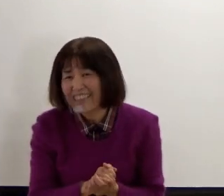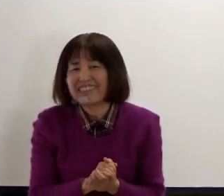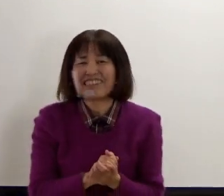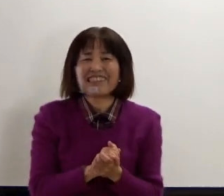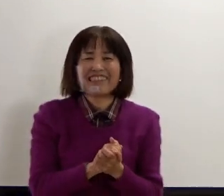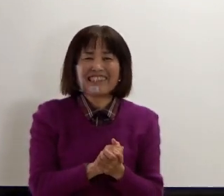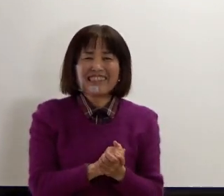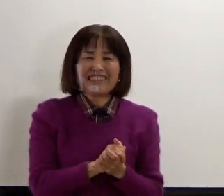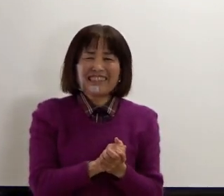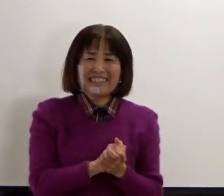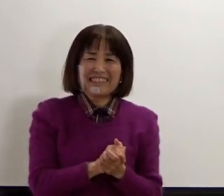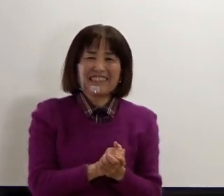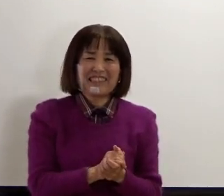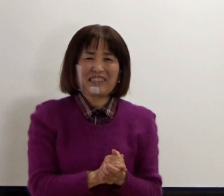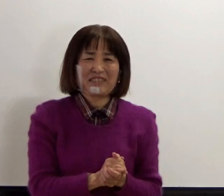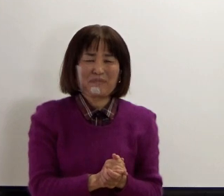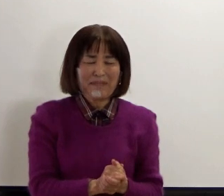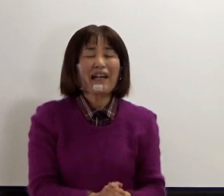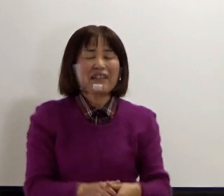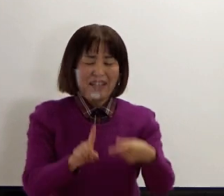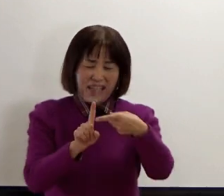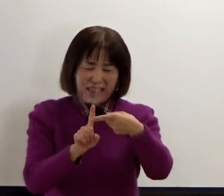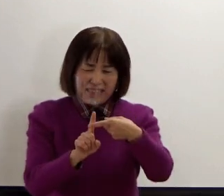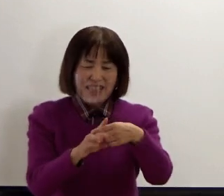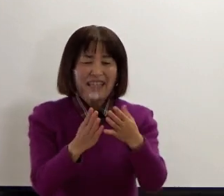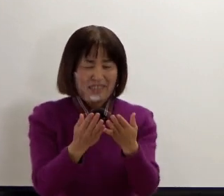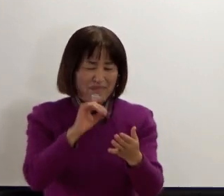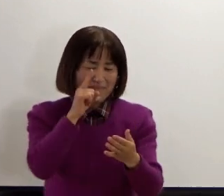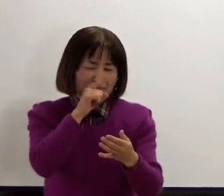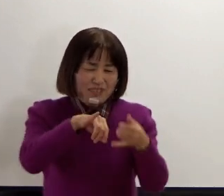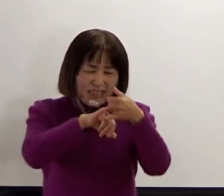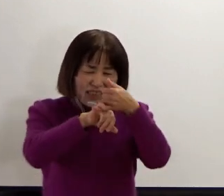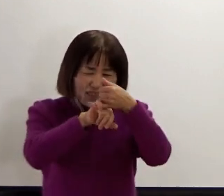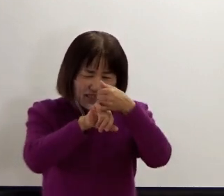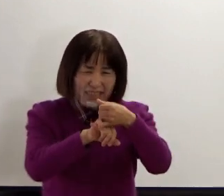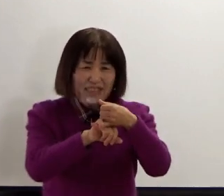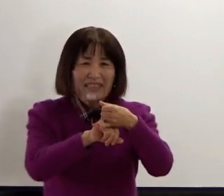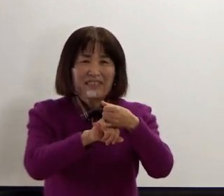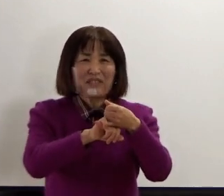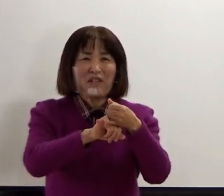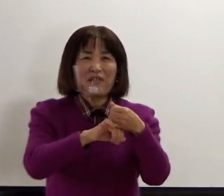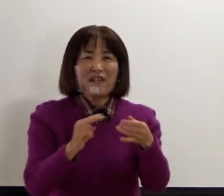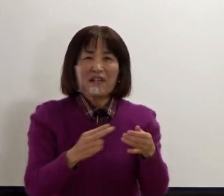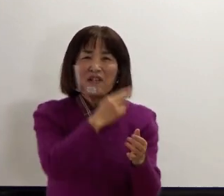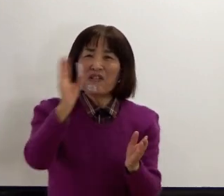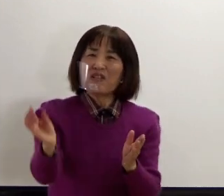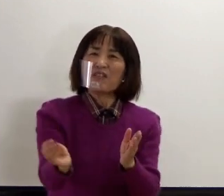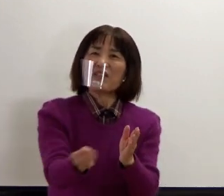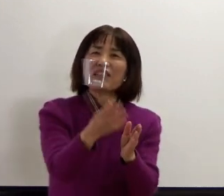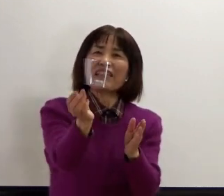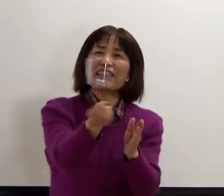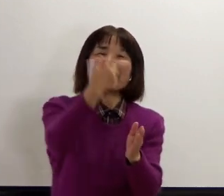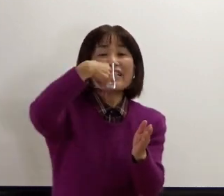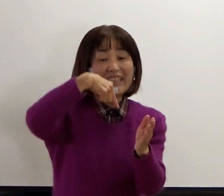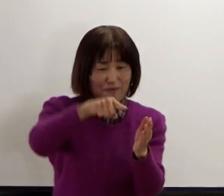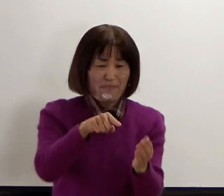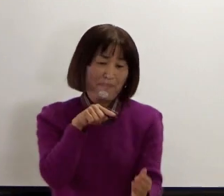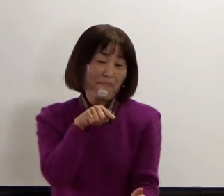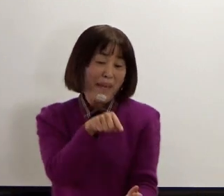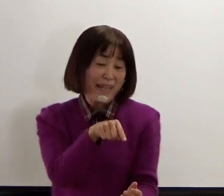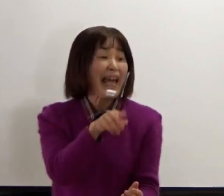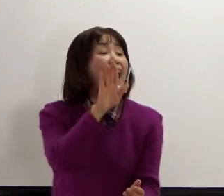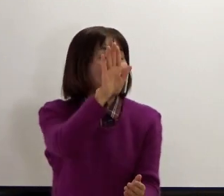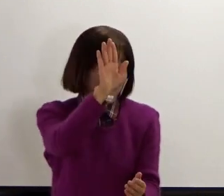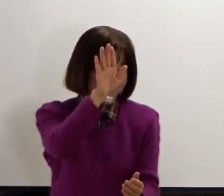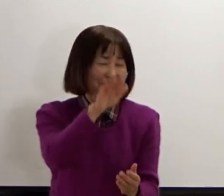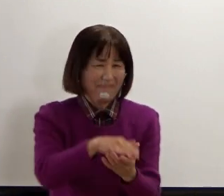ちろんね、これはちゃんと聖書に、旧約聖書に記されたことですから、そんな浅ましいという方は、ね、言うと怒られますけども、